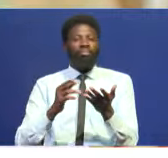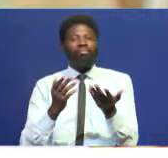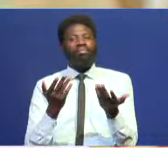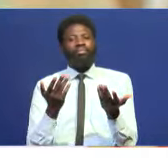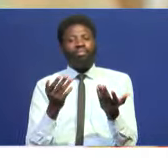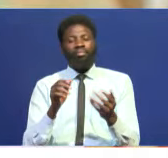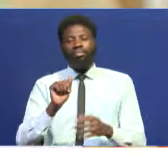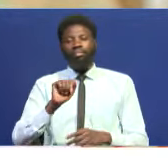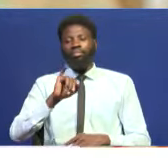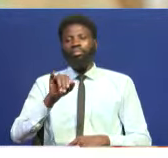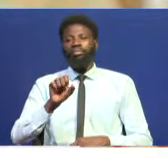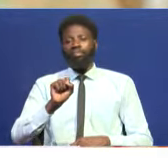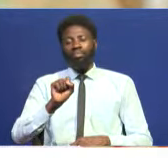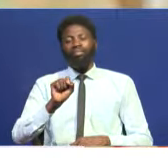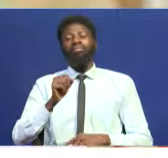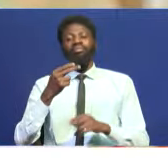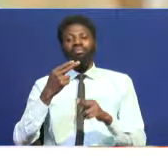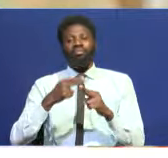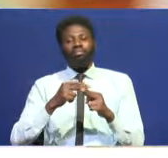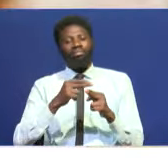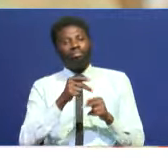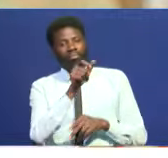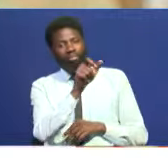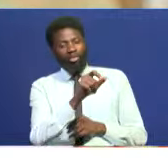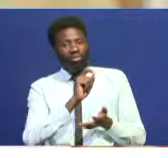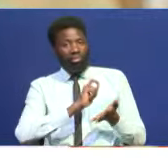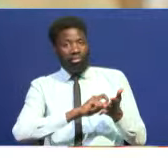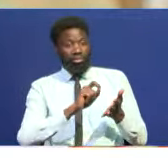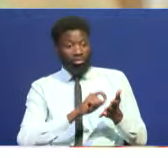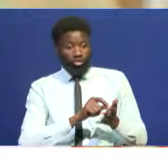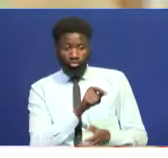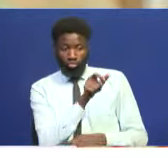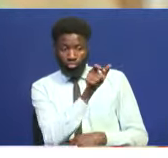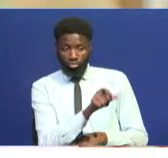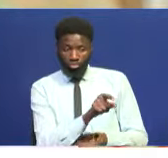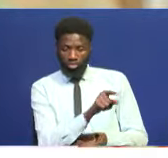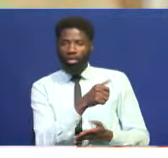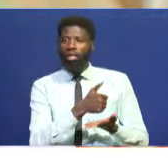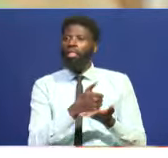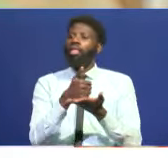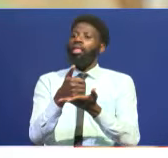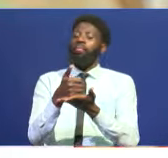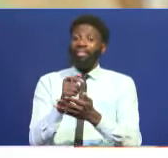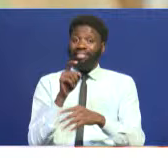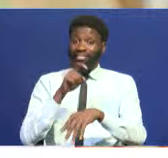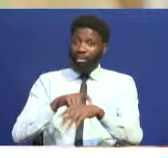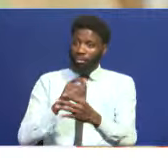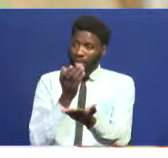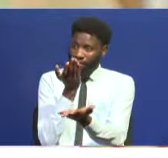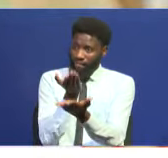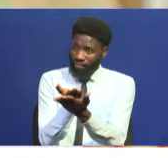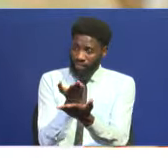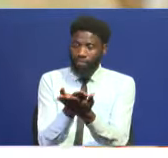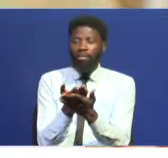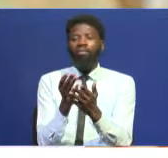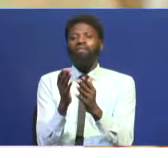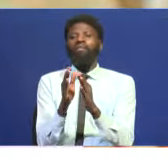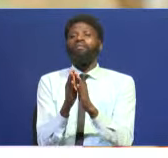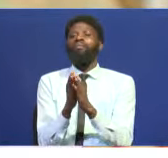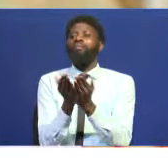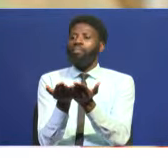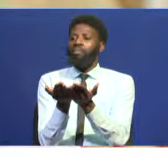ya AJS, inaitwa secretariat, ambao atakuwa anawasaidia kufungua file, kutafsiri,